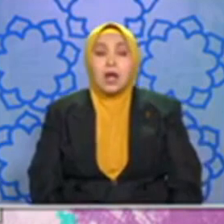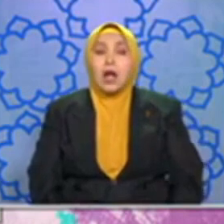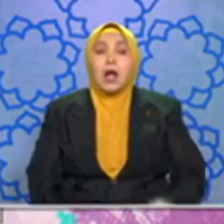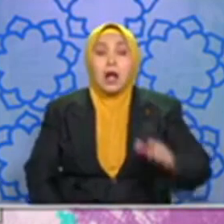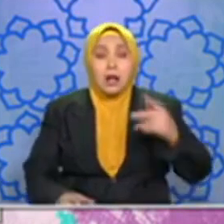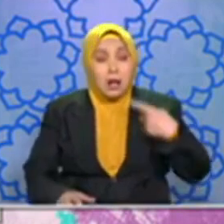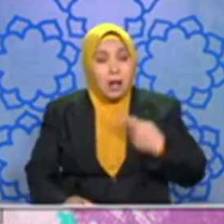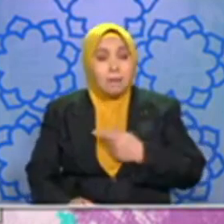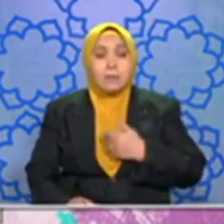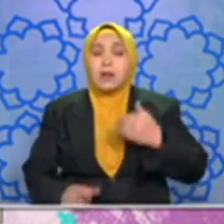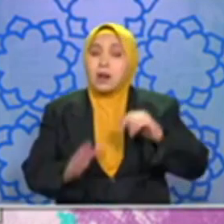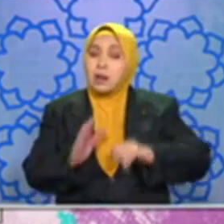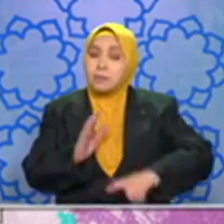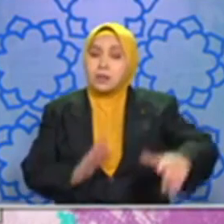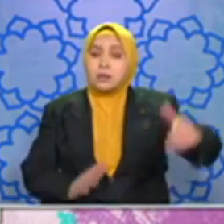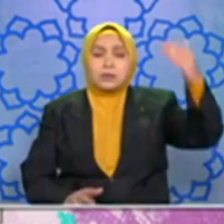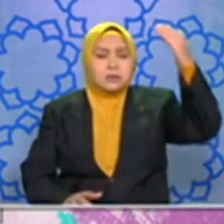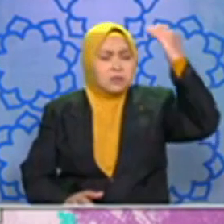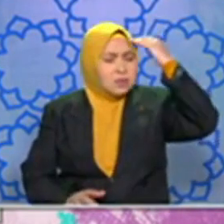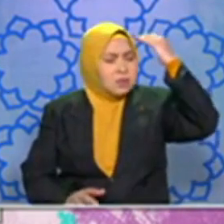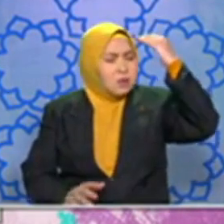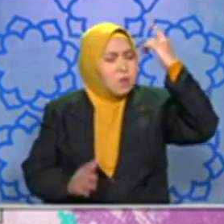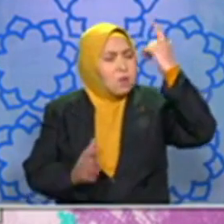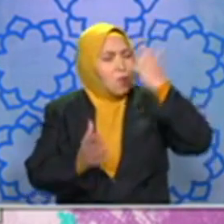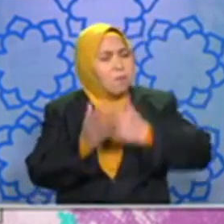نحن أعلم بما